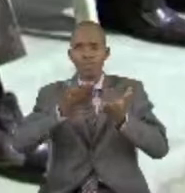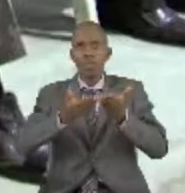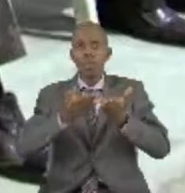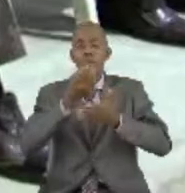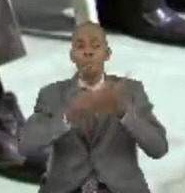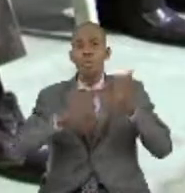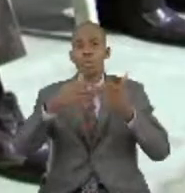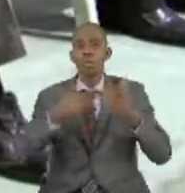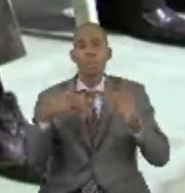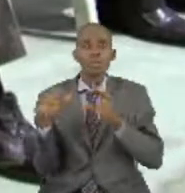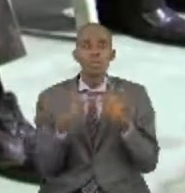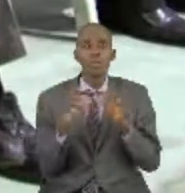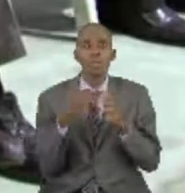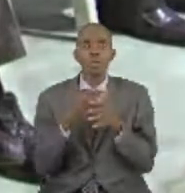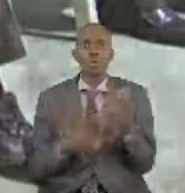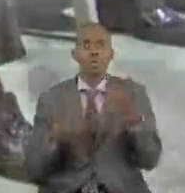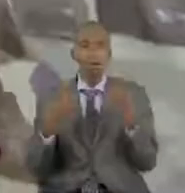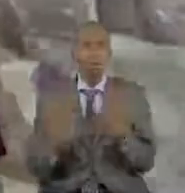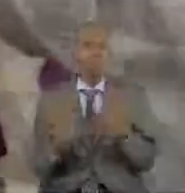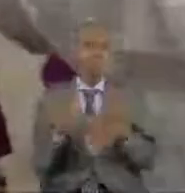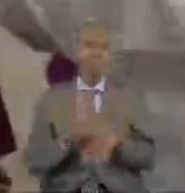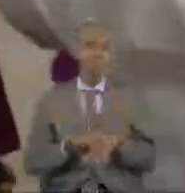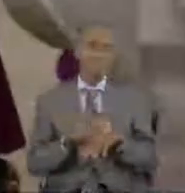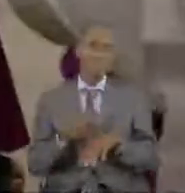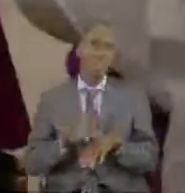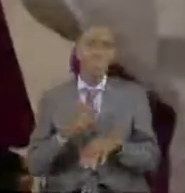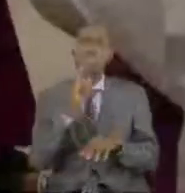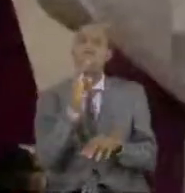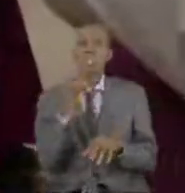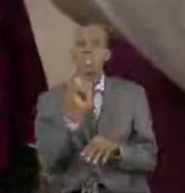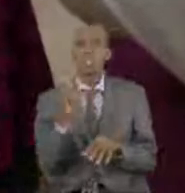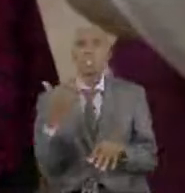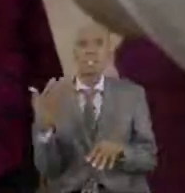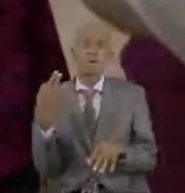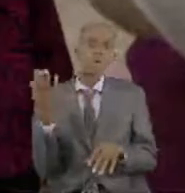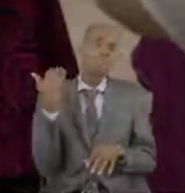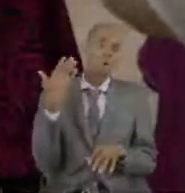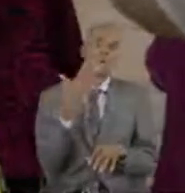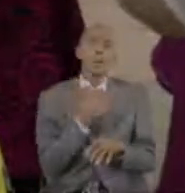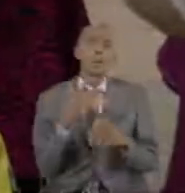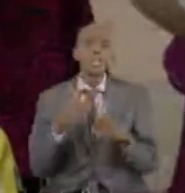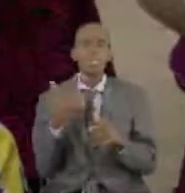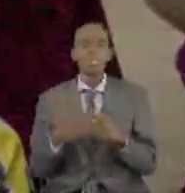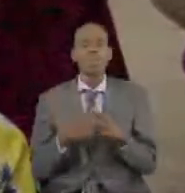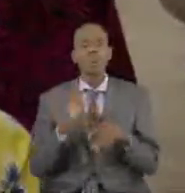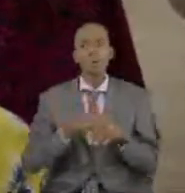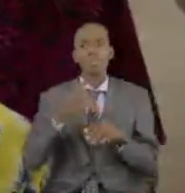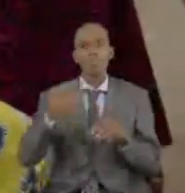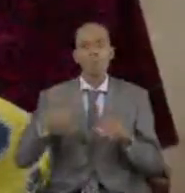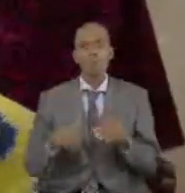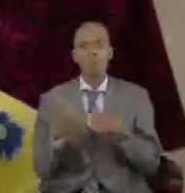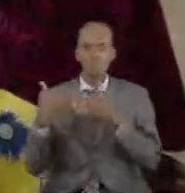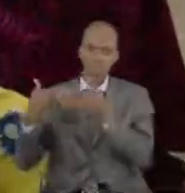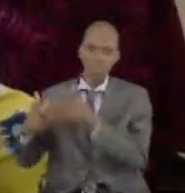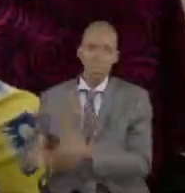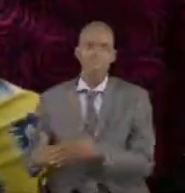que vous avez fait tout ce qui s'est passé sur la terre c'est l'histoire alors de l'autre côté de la balance en la